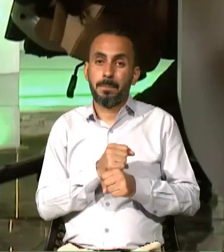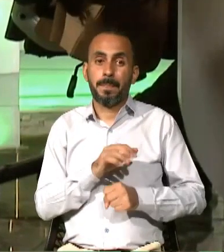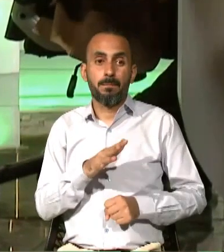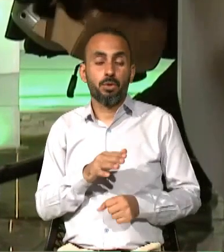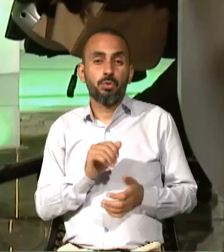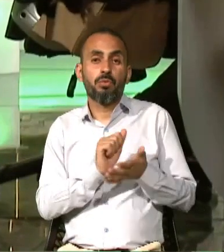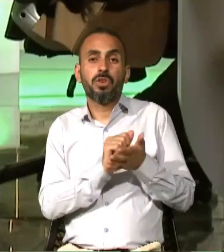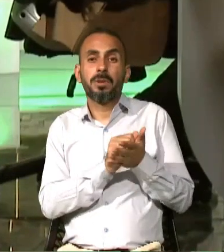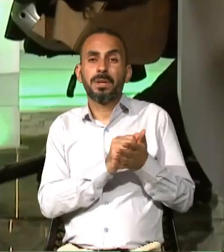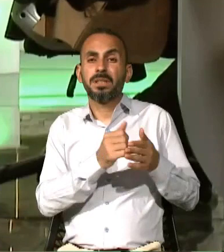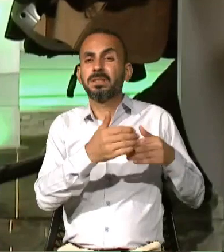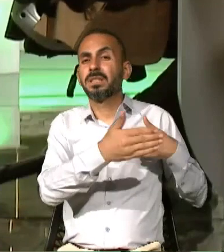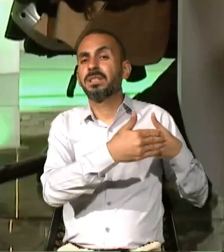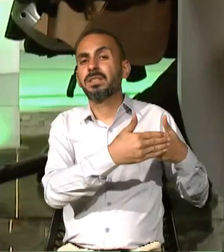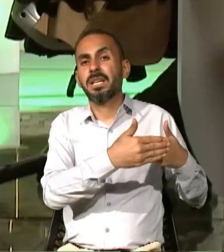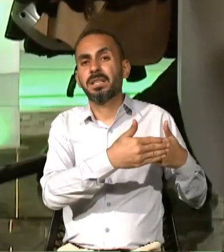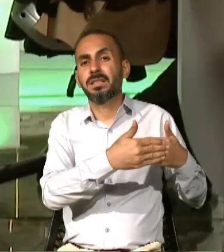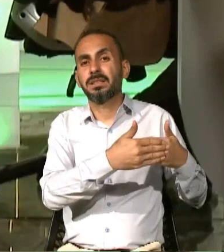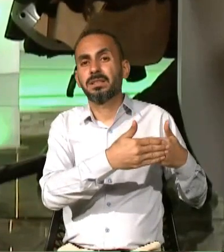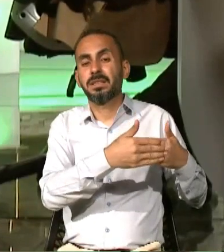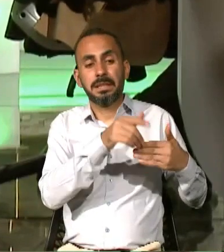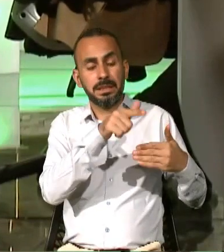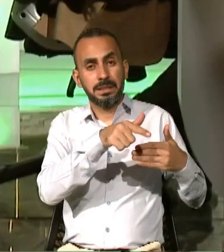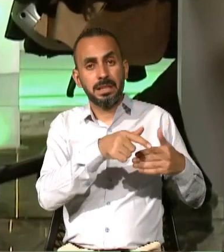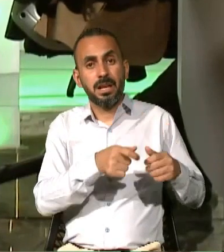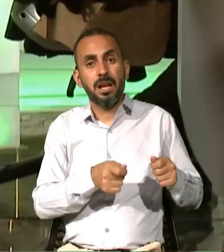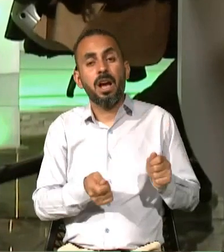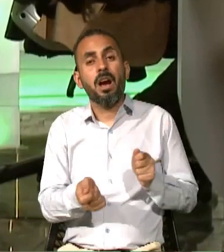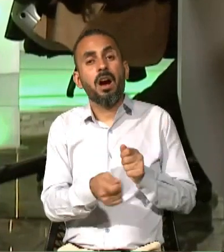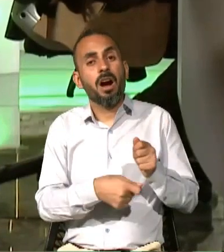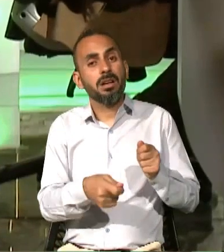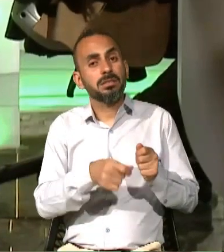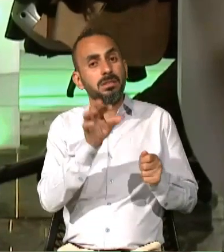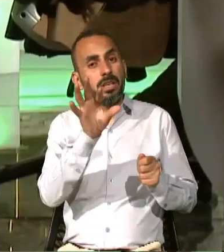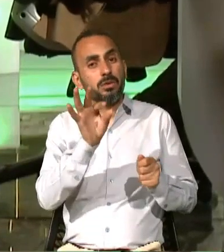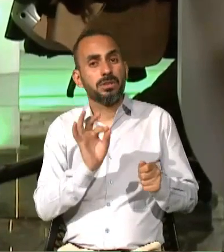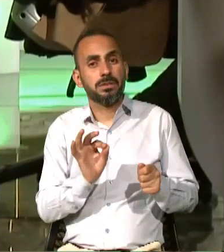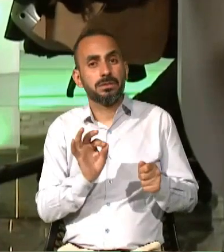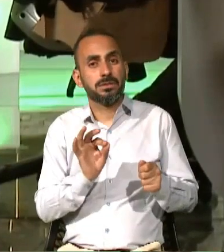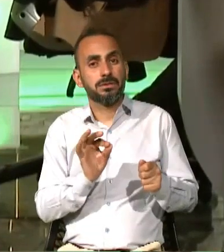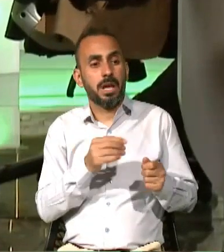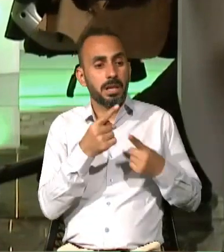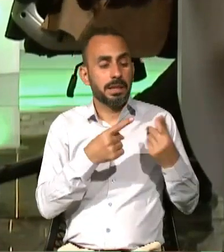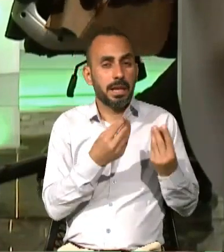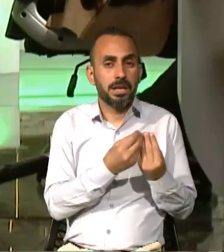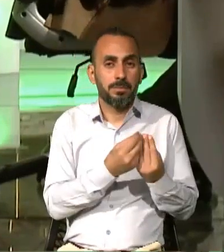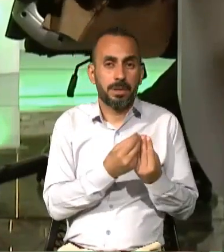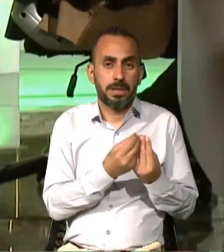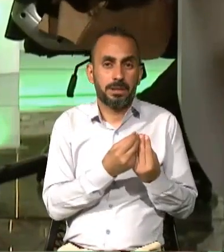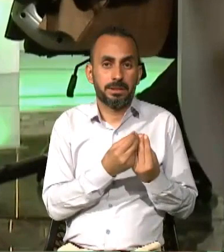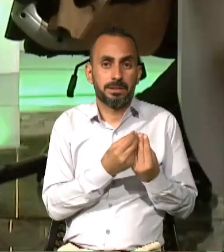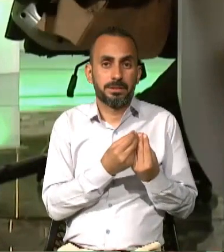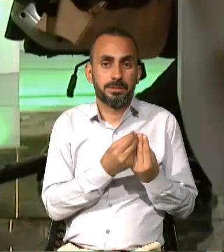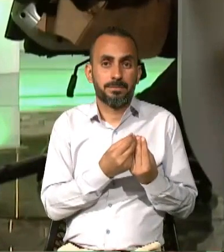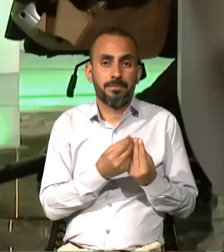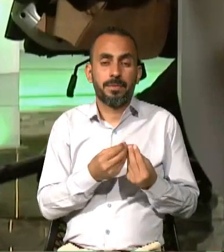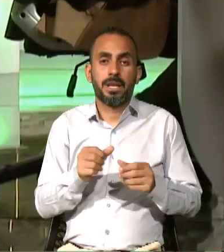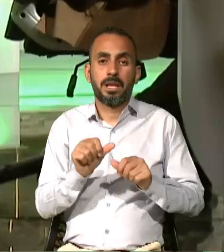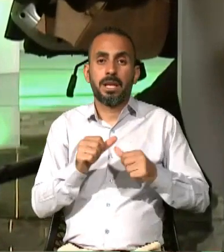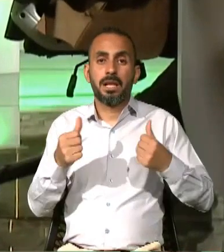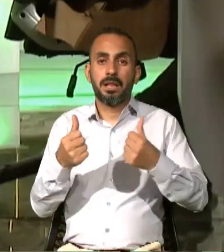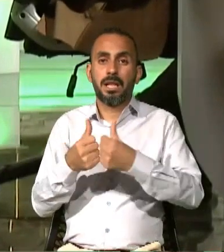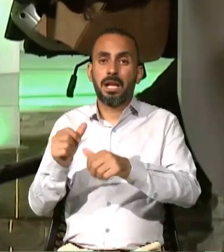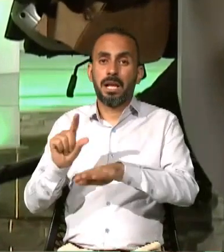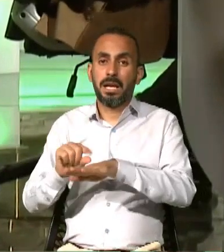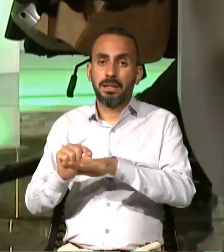عيلة جنبك مرعوبة منتظرك انك تروح وتقول لها انه ربنا يطمئنهم ناحيه الحاجه العظيمه